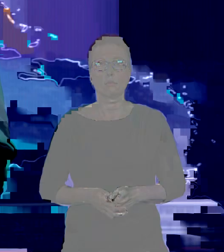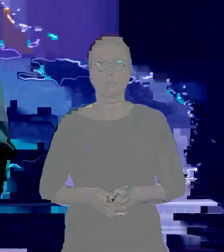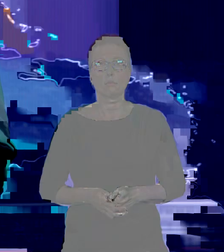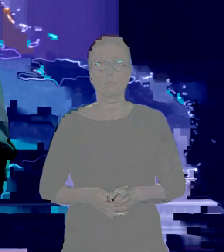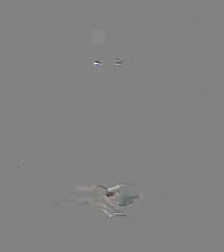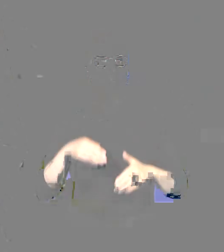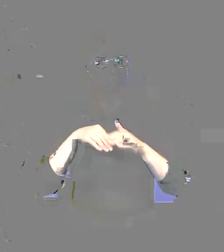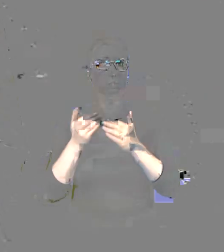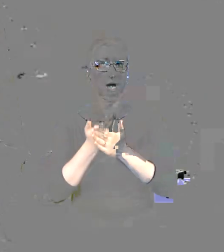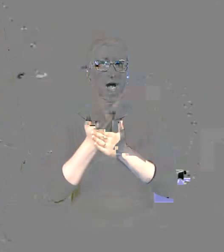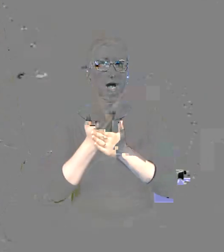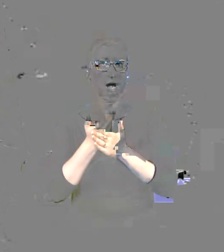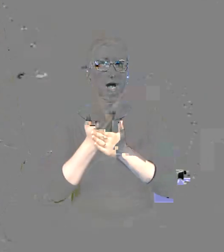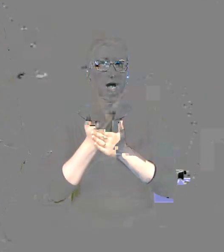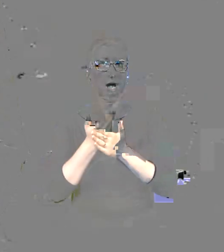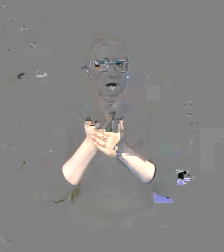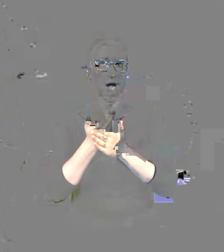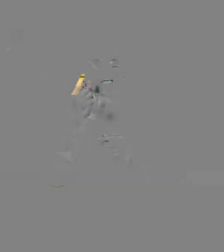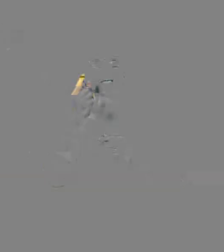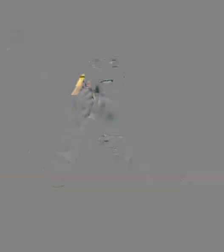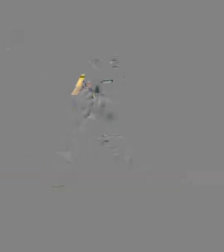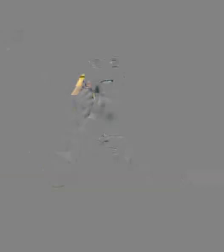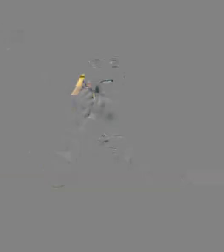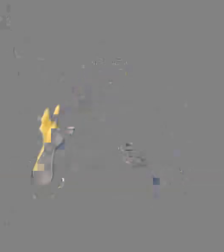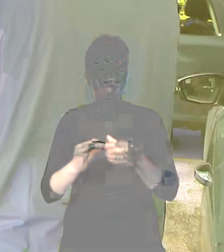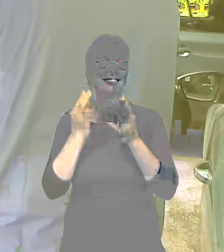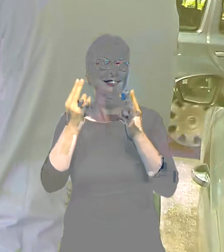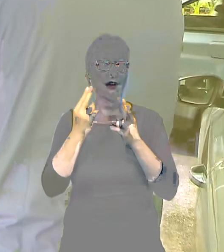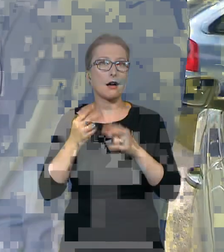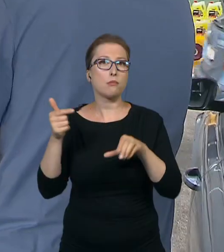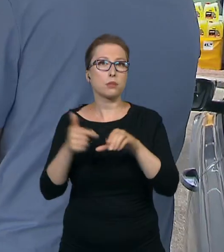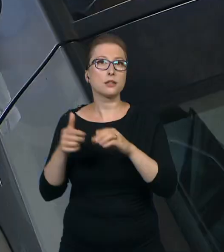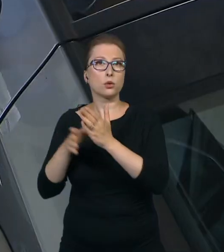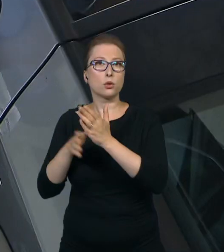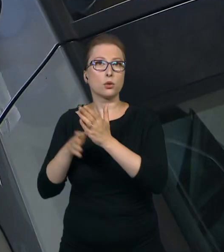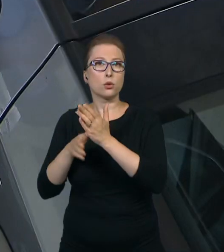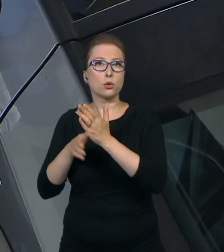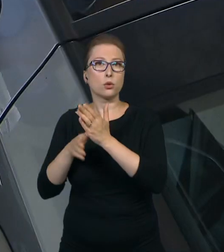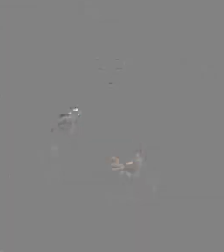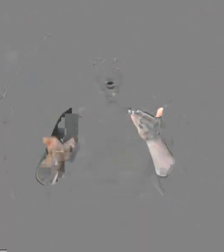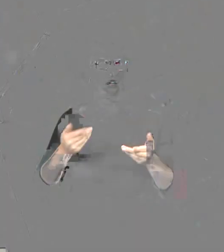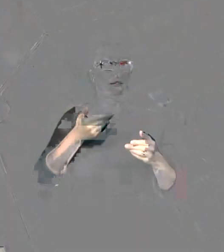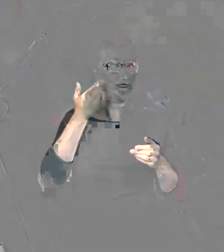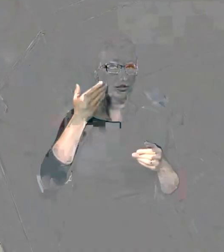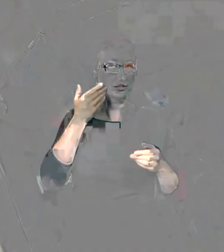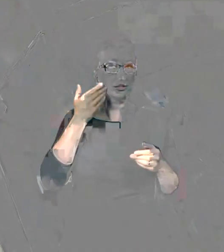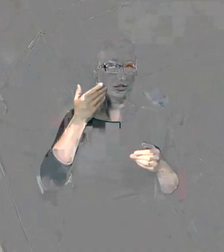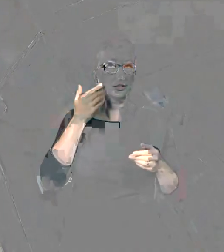události pok a vývoj cen pohodných mod a srovnání s evropskými